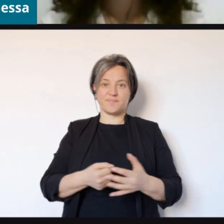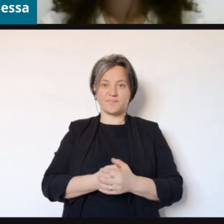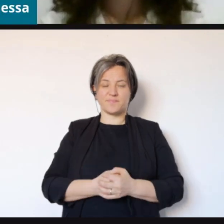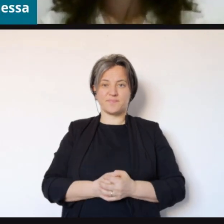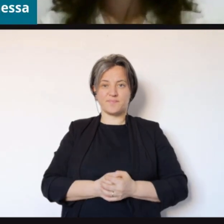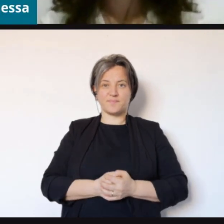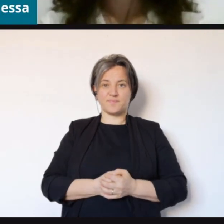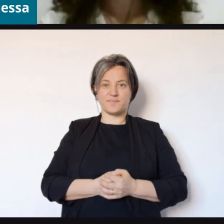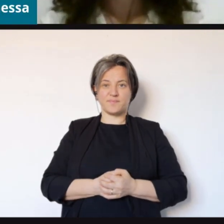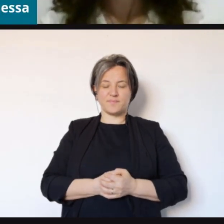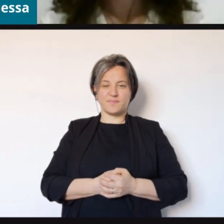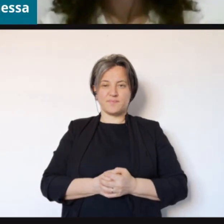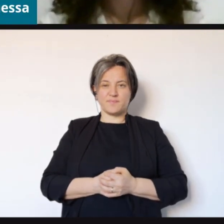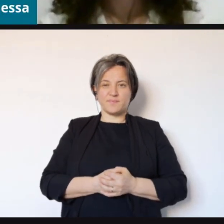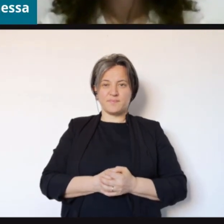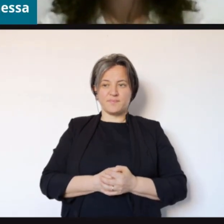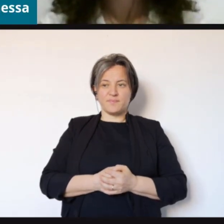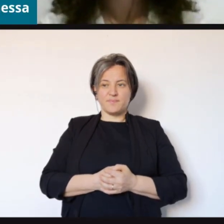Ecco,